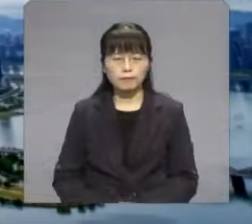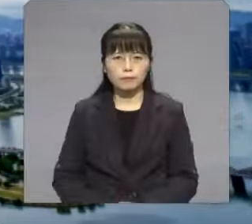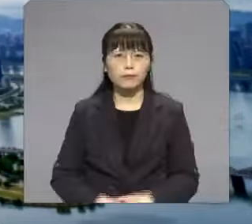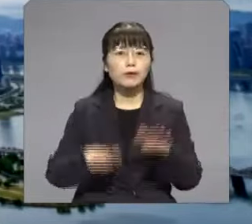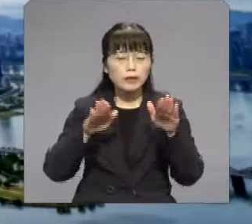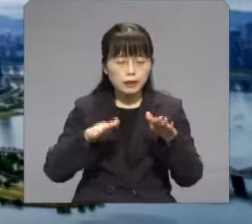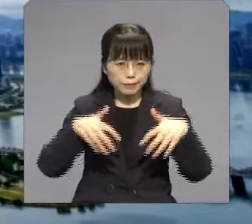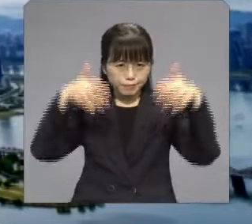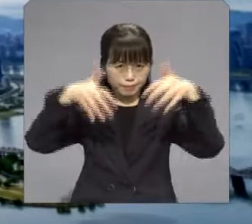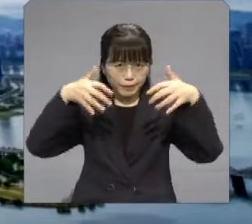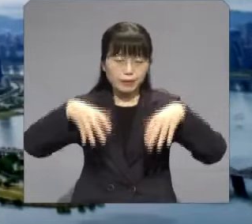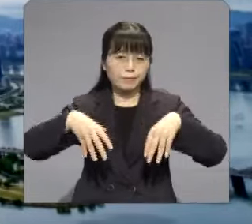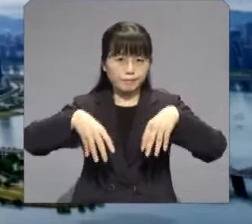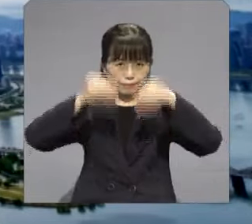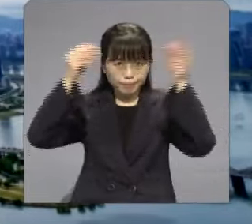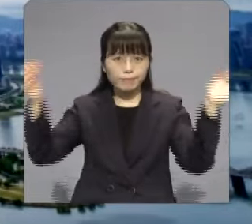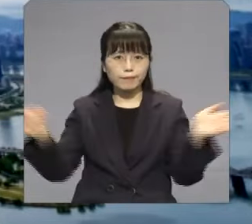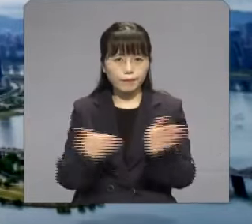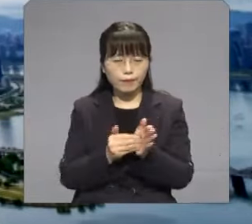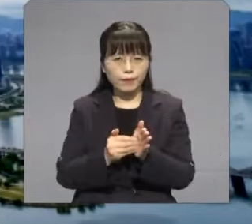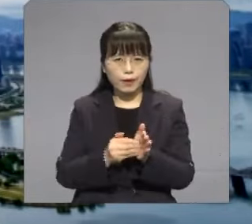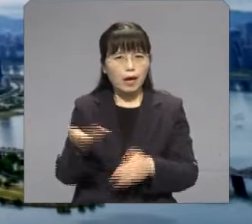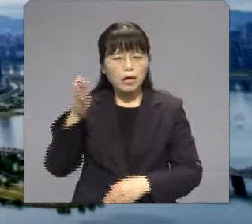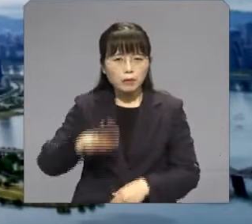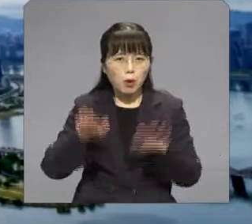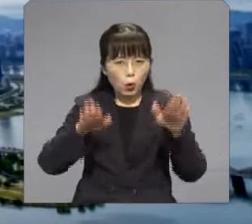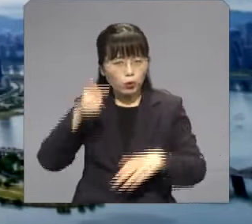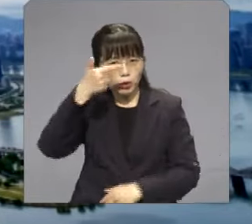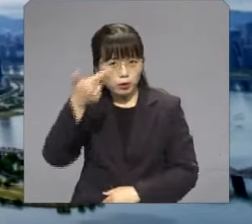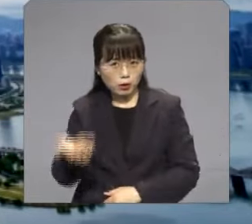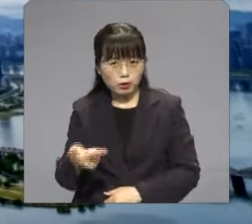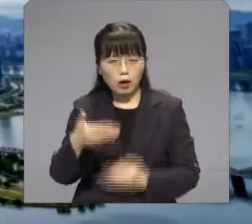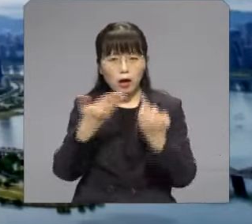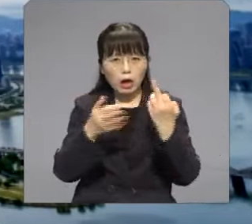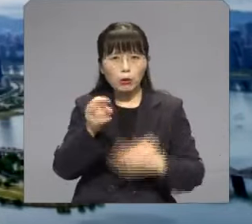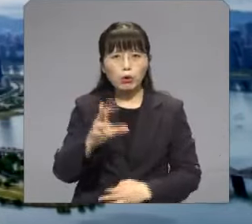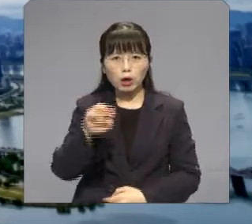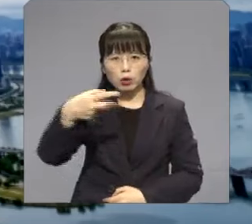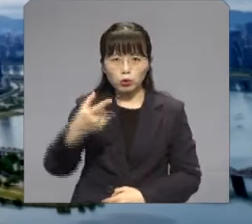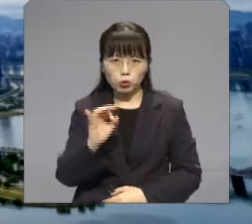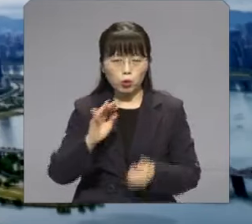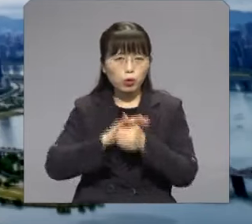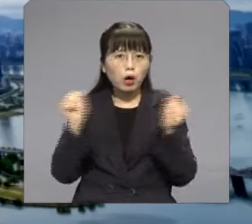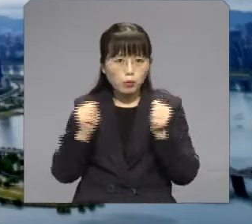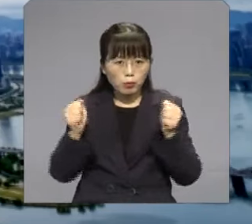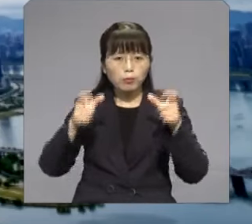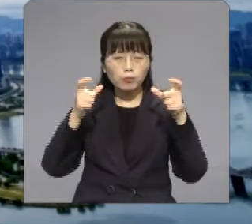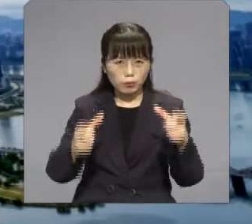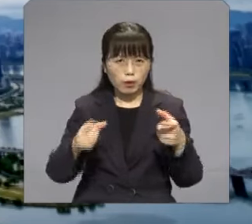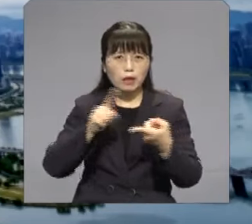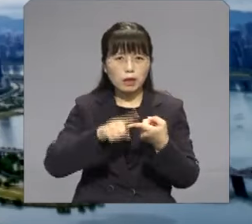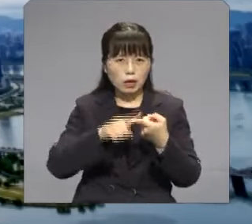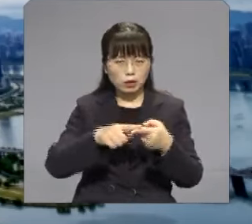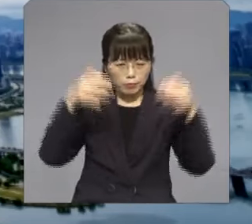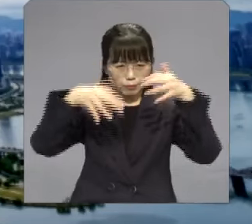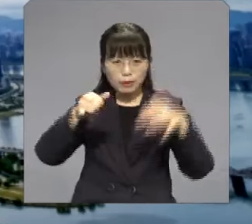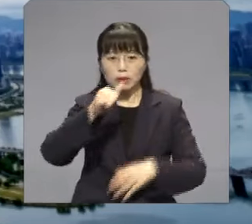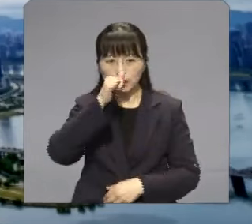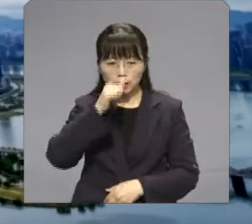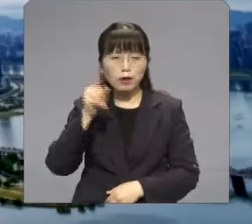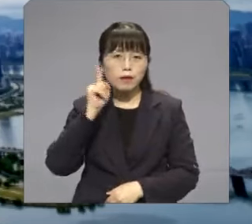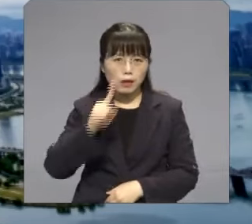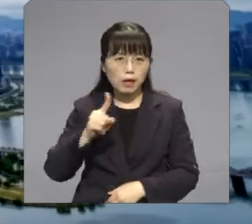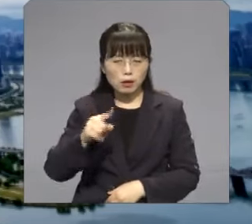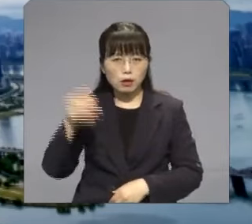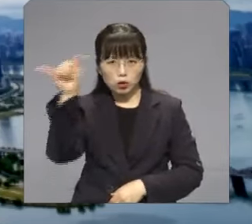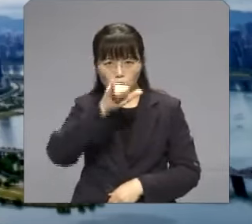현재 비는 대부분 그쳤습니다 다만 오늘 저녁까지 강원 영동과 경북 북부에는 조금 더 오겠고요 내일은